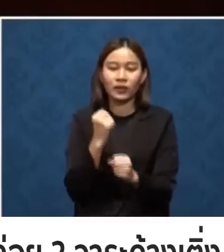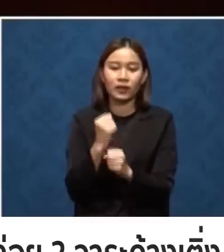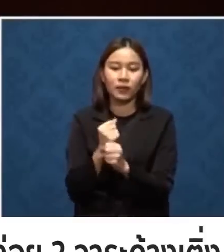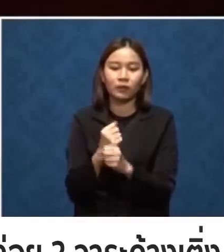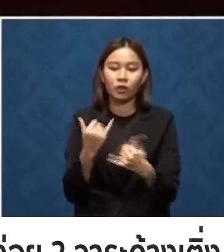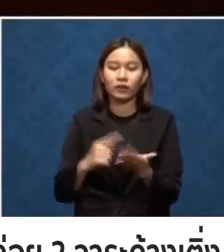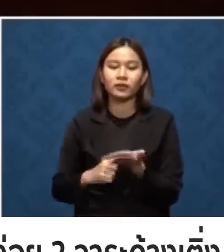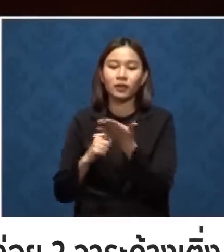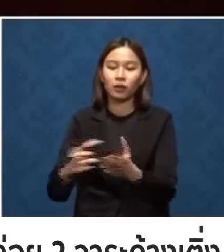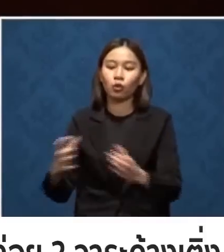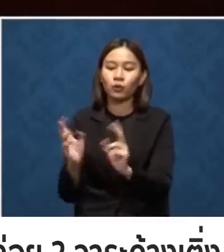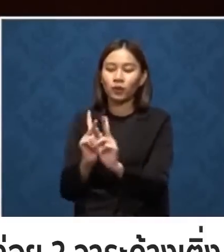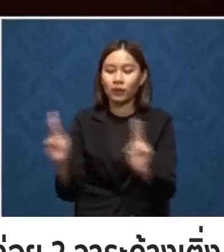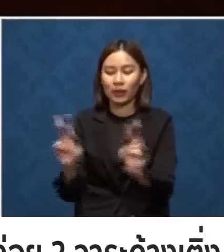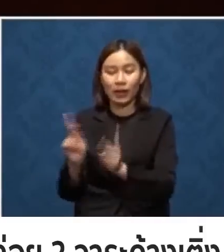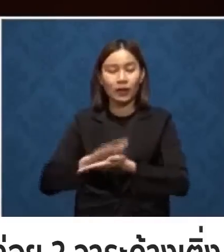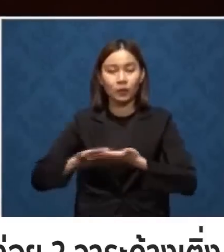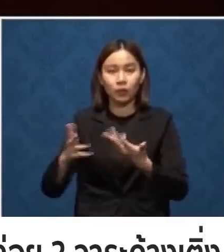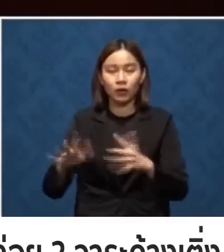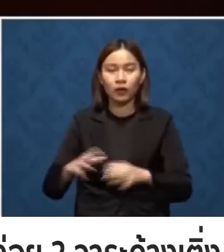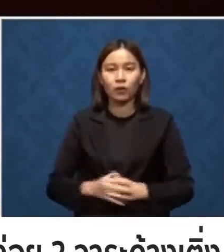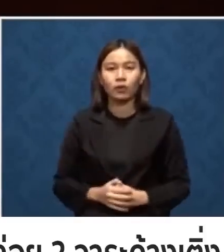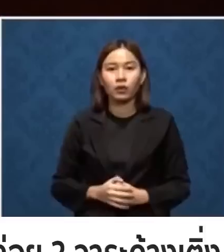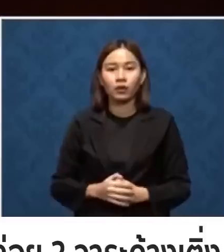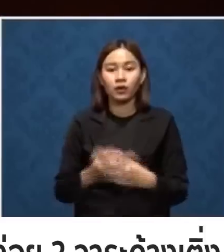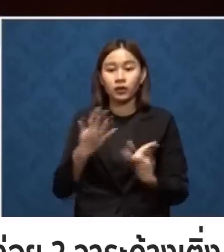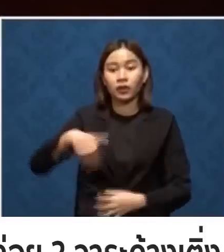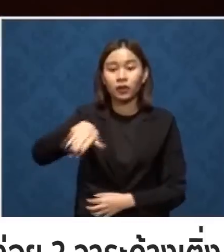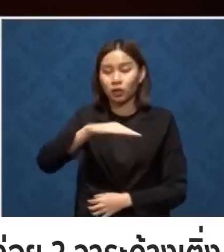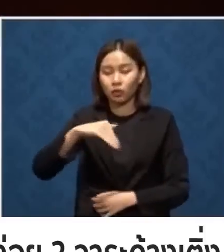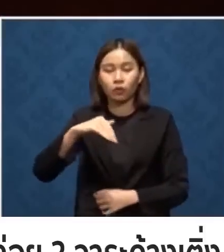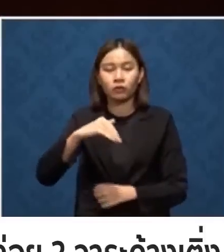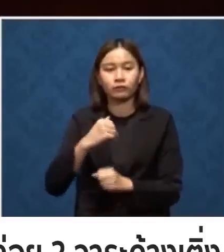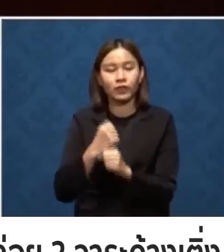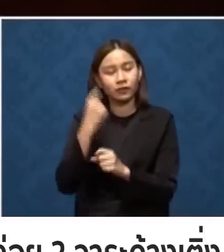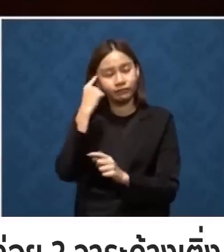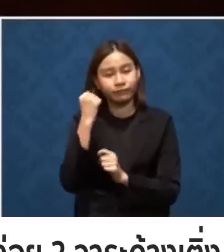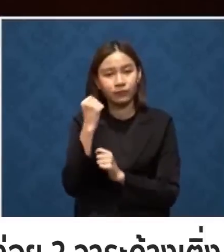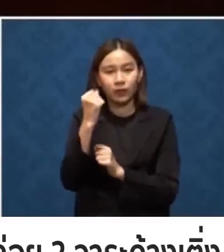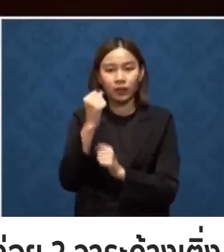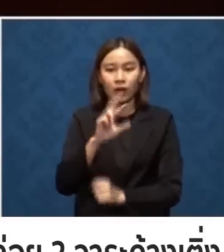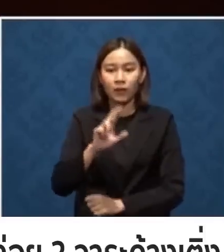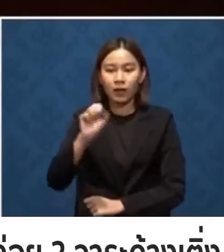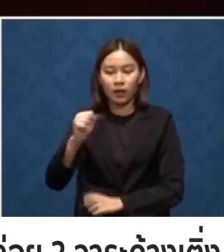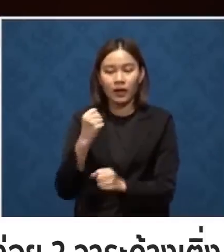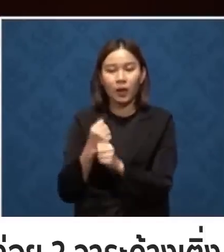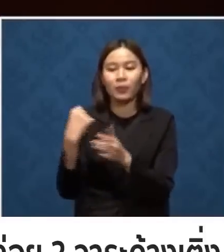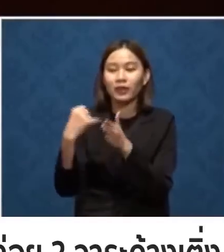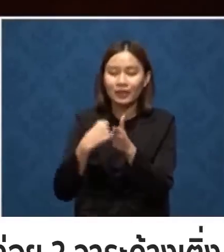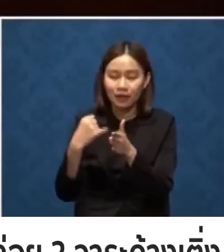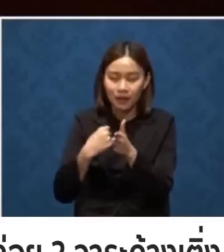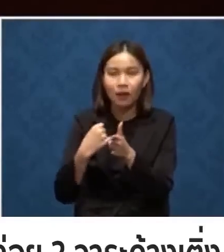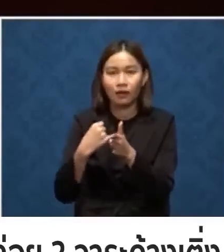กวาระที่2พิจารณายติแก้รัฐธรรมนูญ272 ค่ะ ทีนี้อาจารย์เนี่ยก็ต้องถามที่ประ